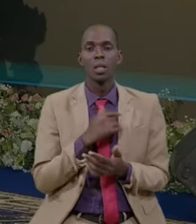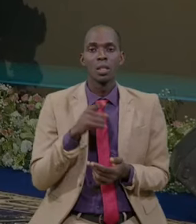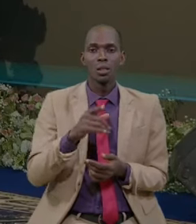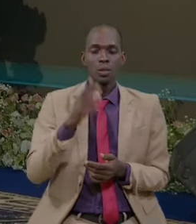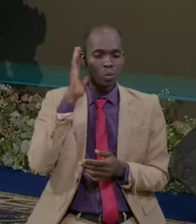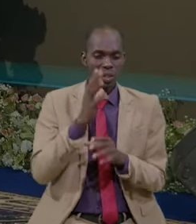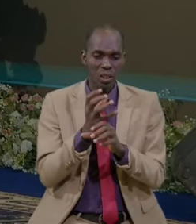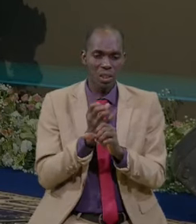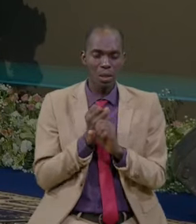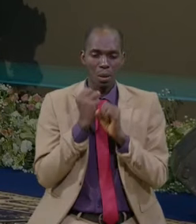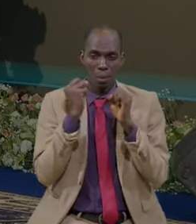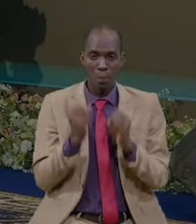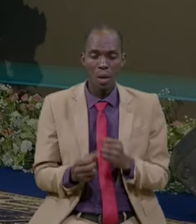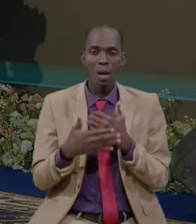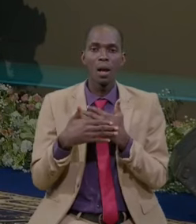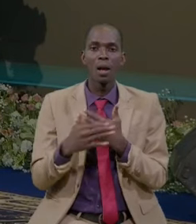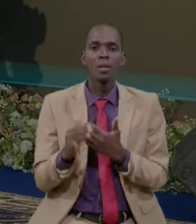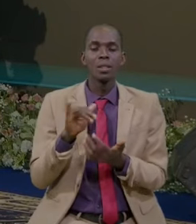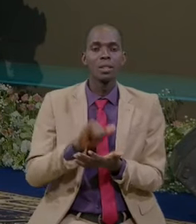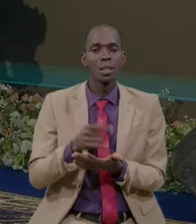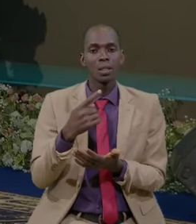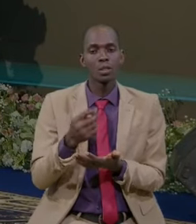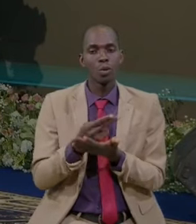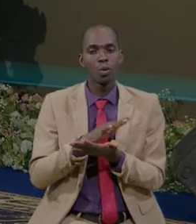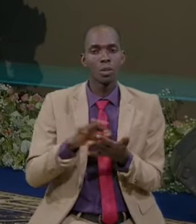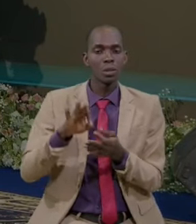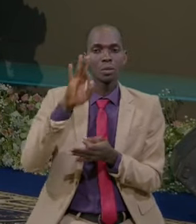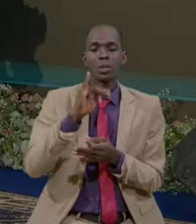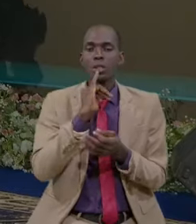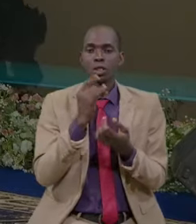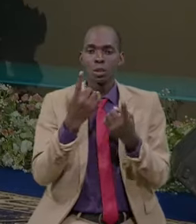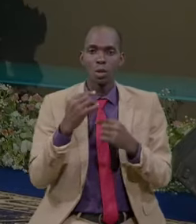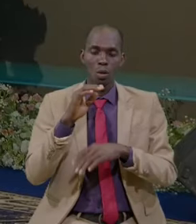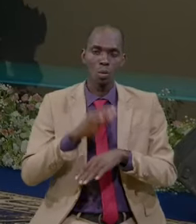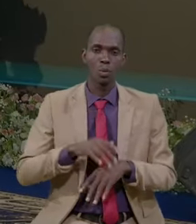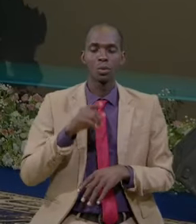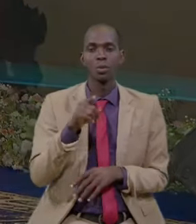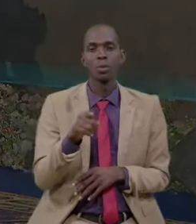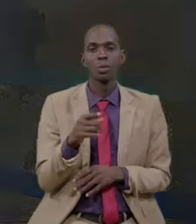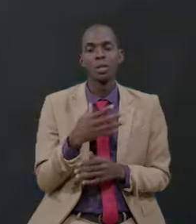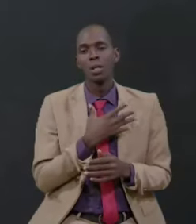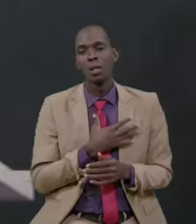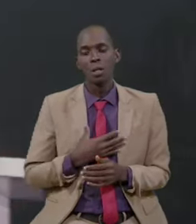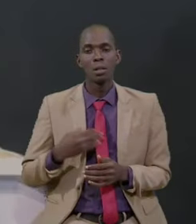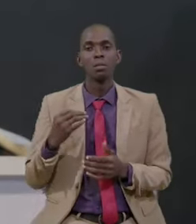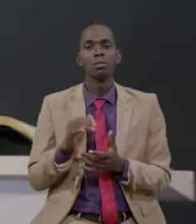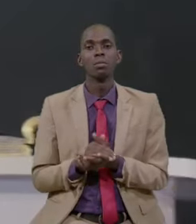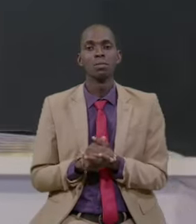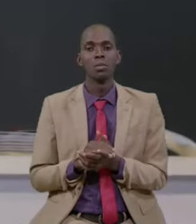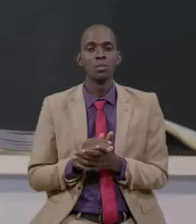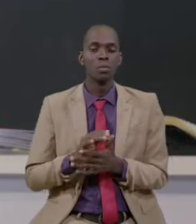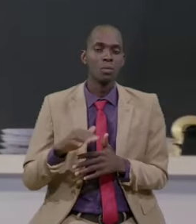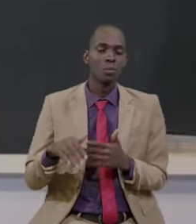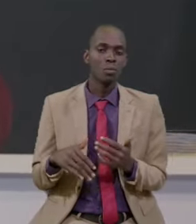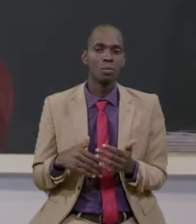puissance. Le Saint-Esprit survenant sur vous. Et ils ont attendu, et ils ont tous attendu